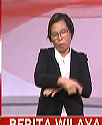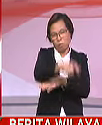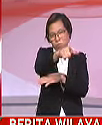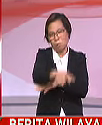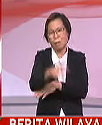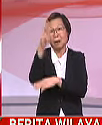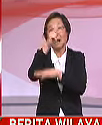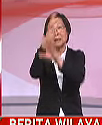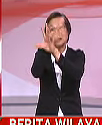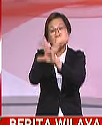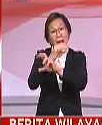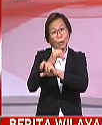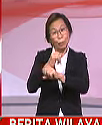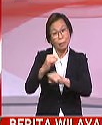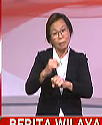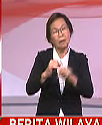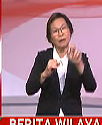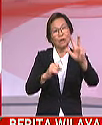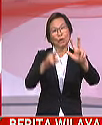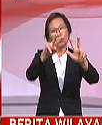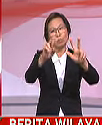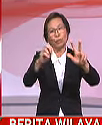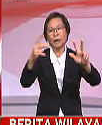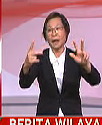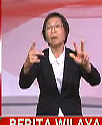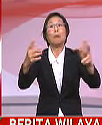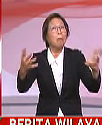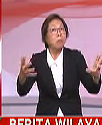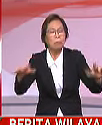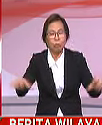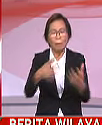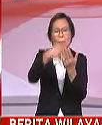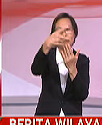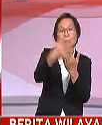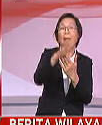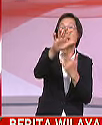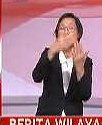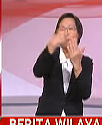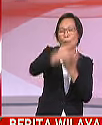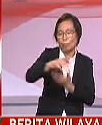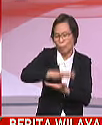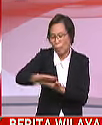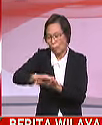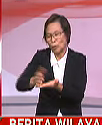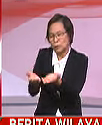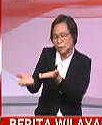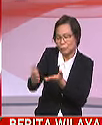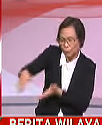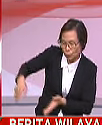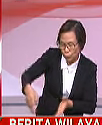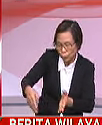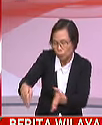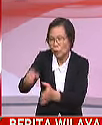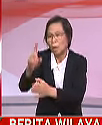Kerajaan Sarawak memperuntukkan sebanyak RM320,000 bagi melaksanakan 5 projek pembersihan dan penyelenggaraan sungai di kawasan